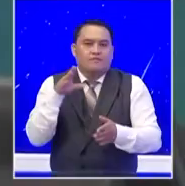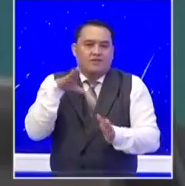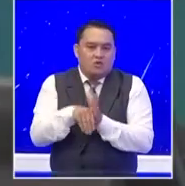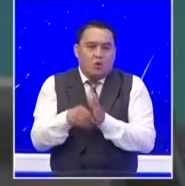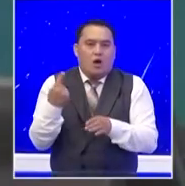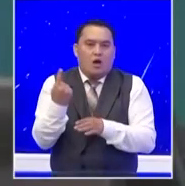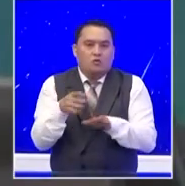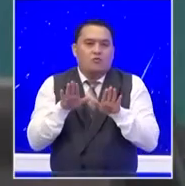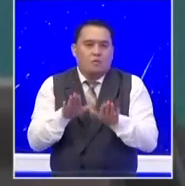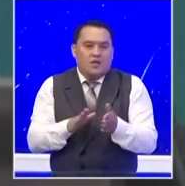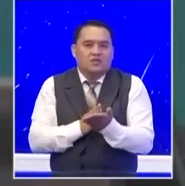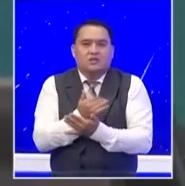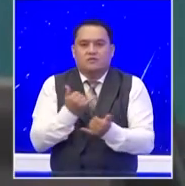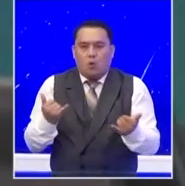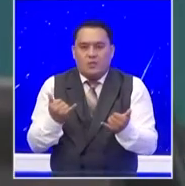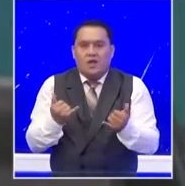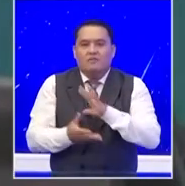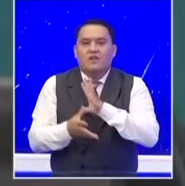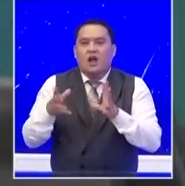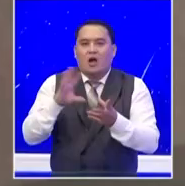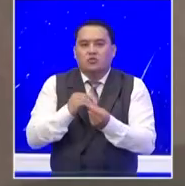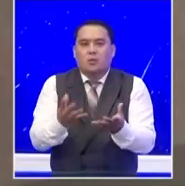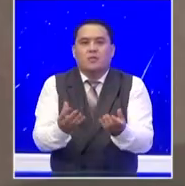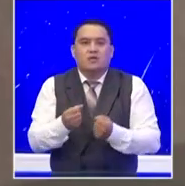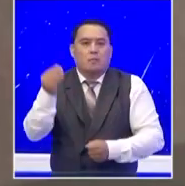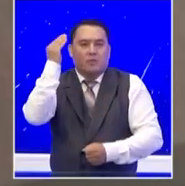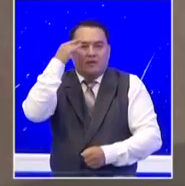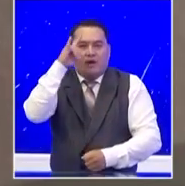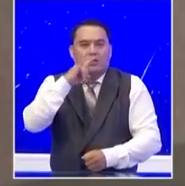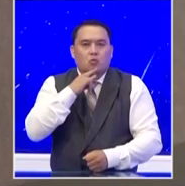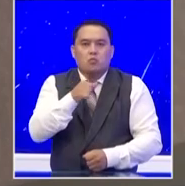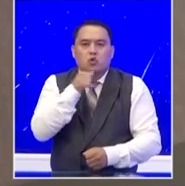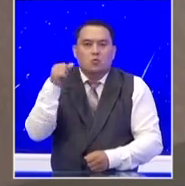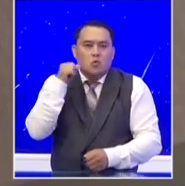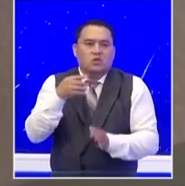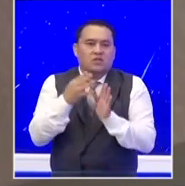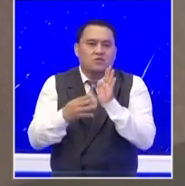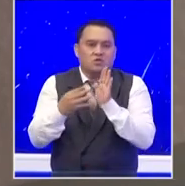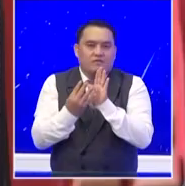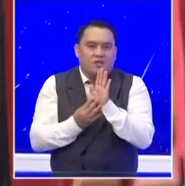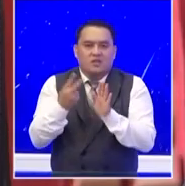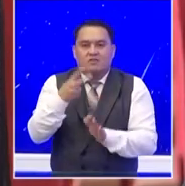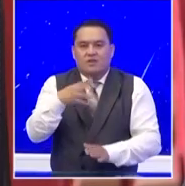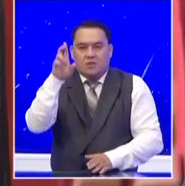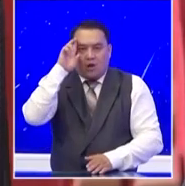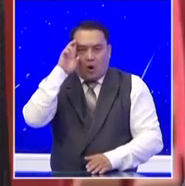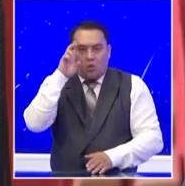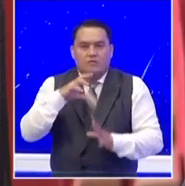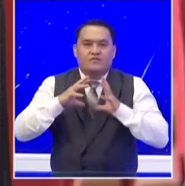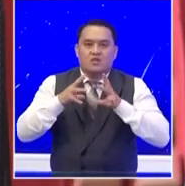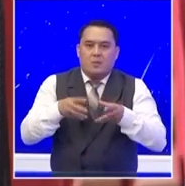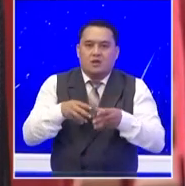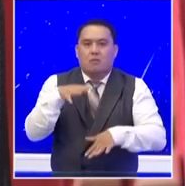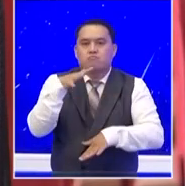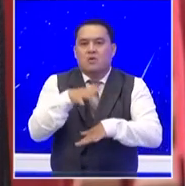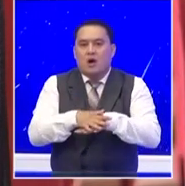предусматривается внедрение одного окна. В результате принятых мер Казахстан в прошлом году вошел в топ-25 стран рейтинга